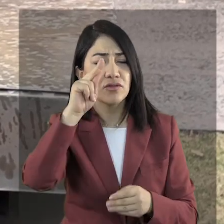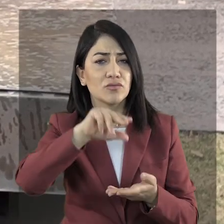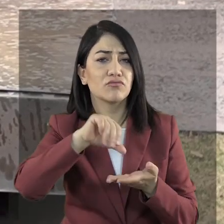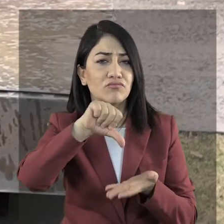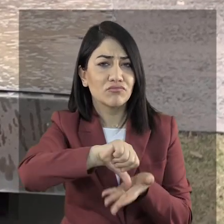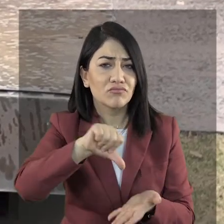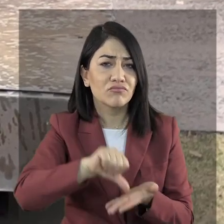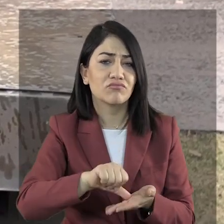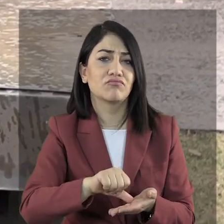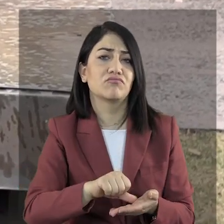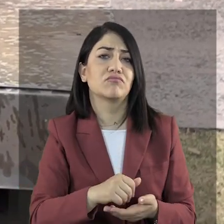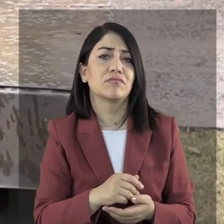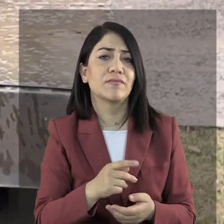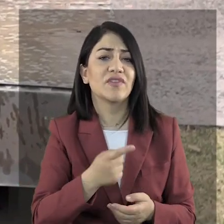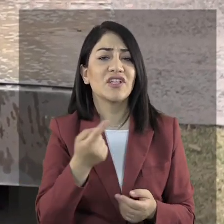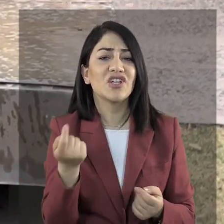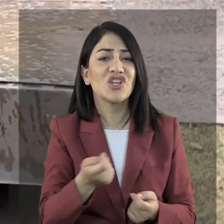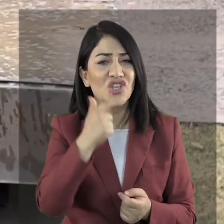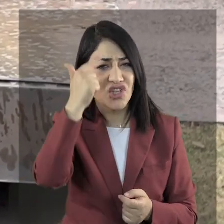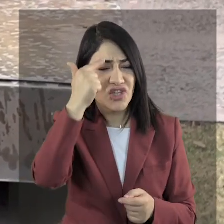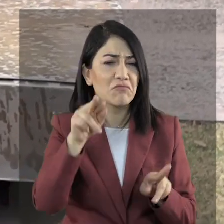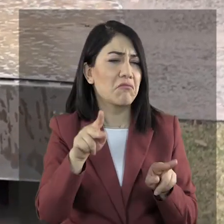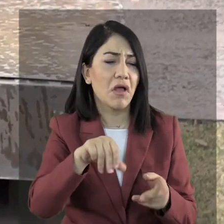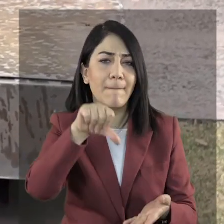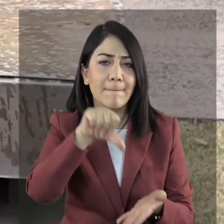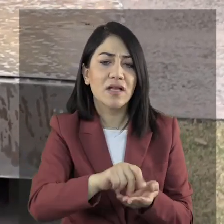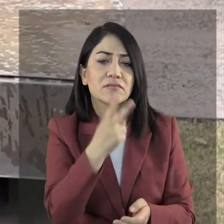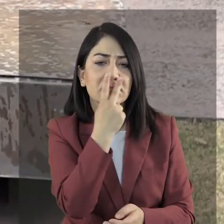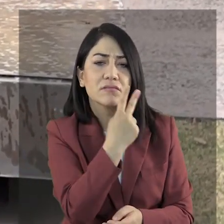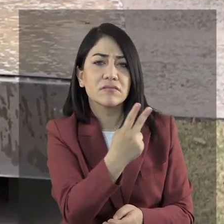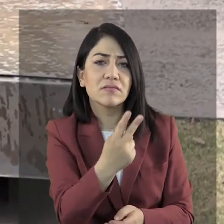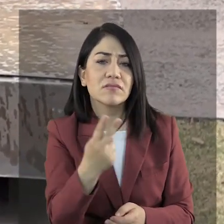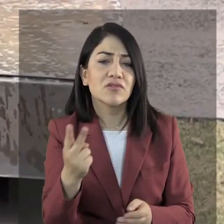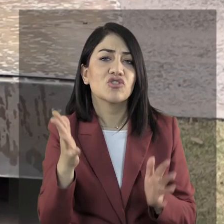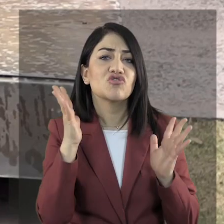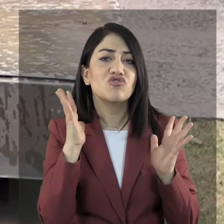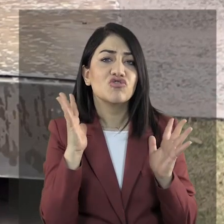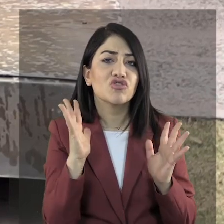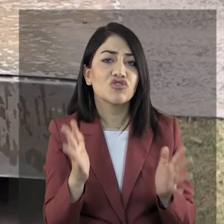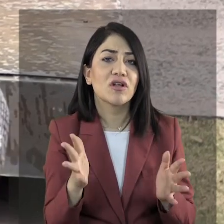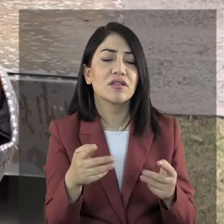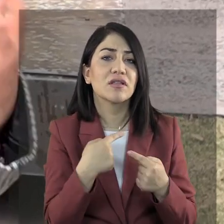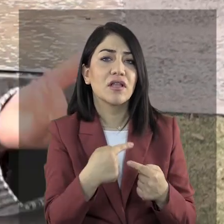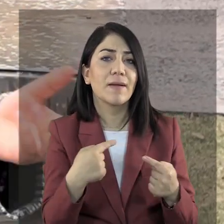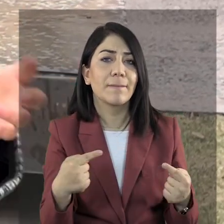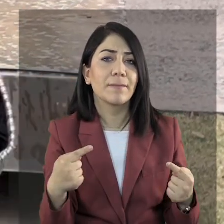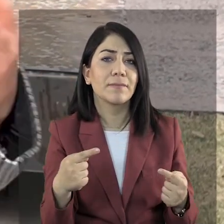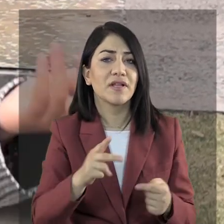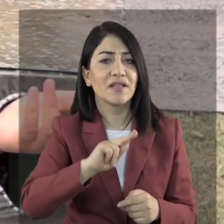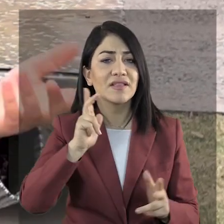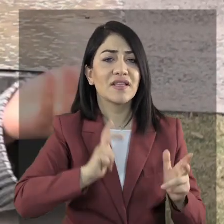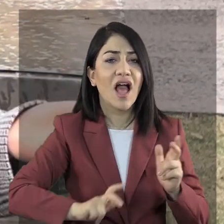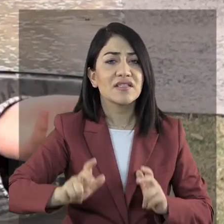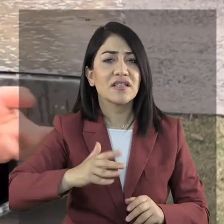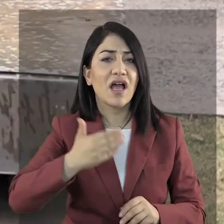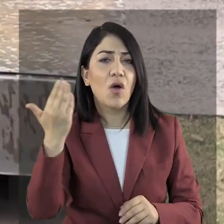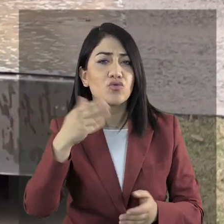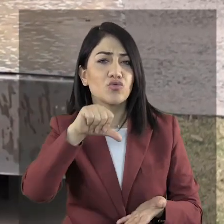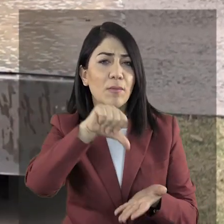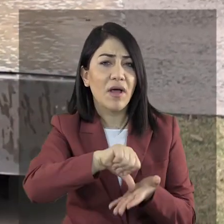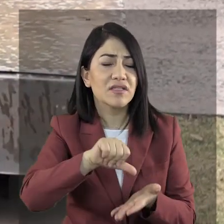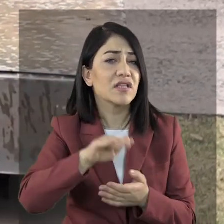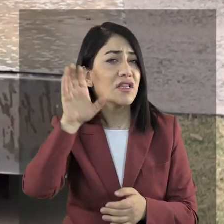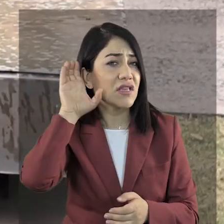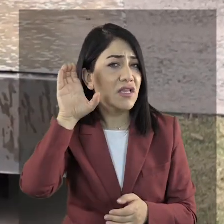անգամ քիչ գիտելիքներ ունենալու դեպքում փորձել հնարավորինս շատ բաներ դասընթացների